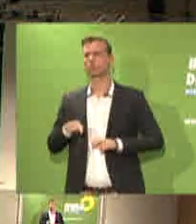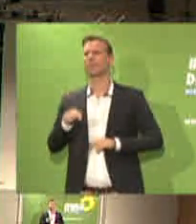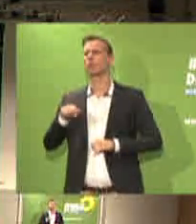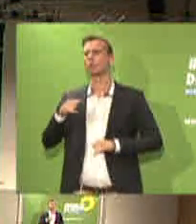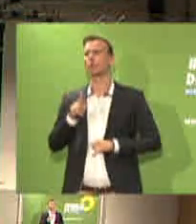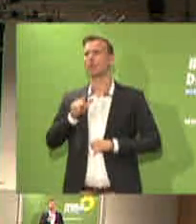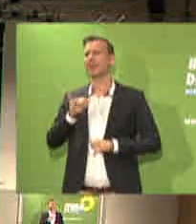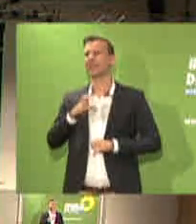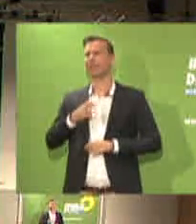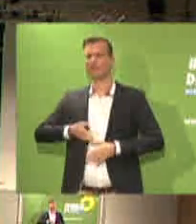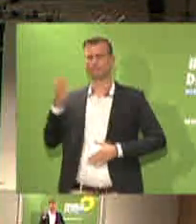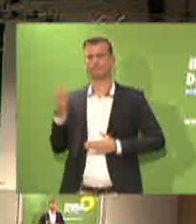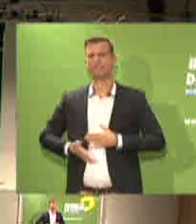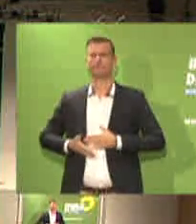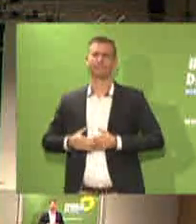Dieser Antrag wird